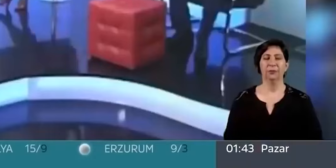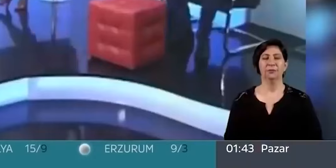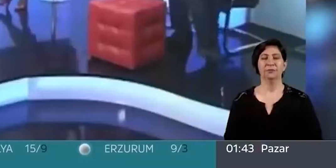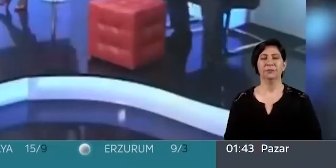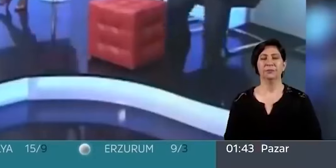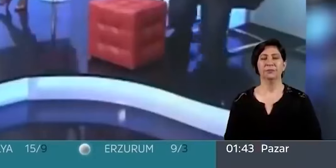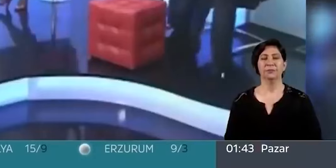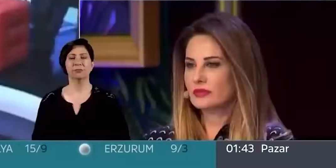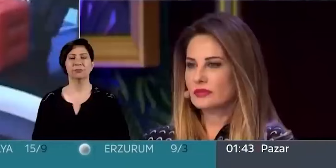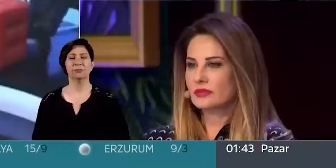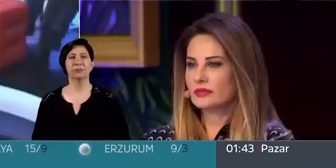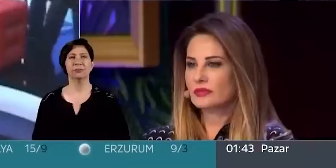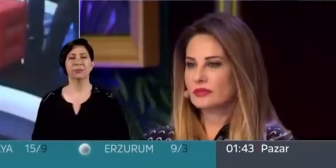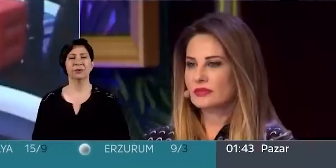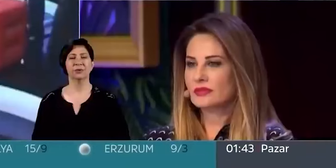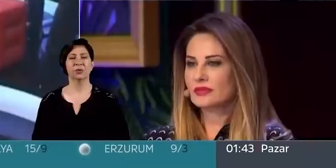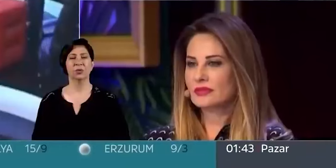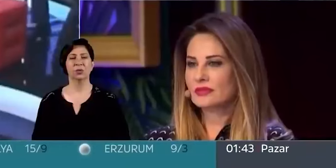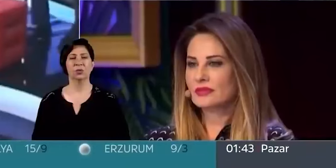згадувати про всякі моменти.